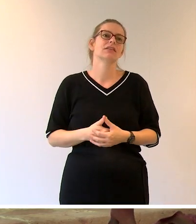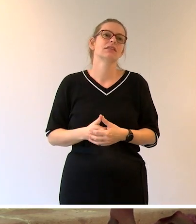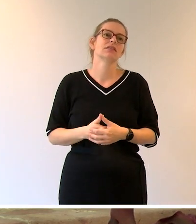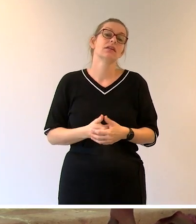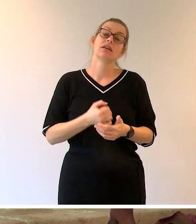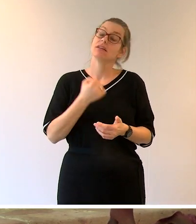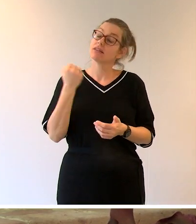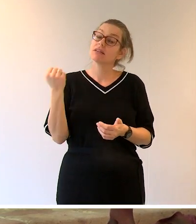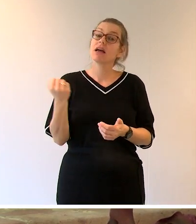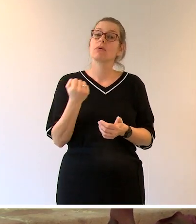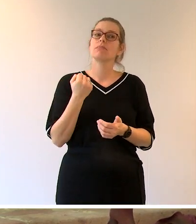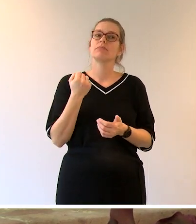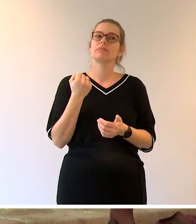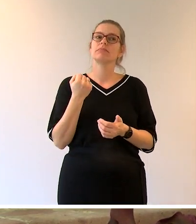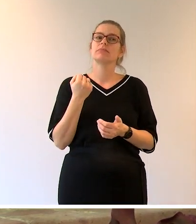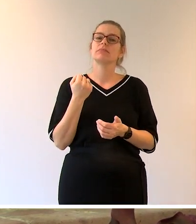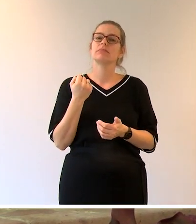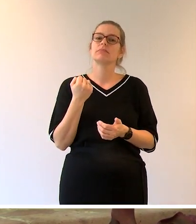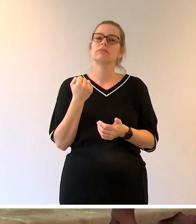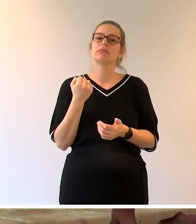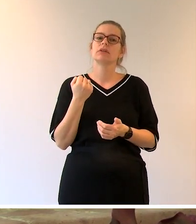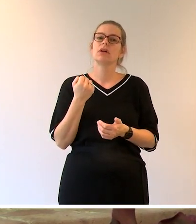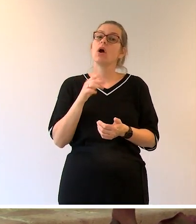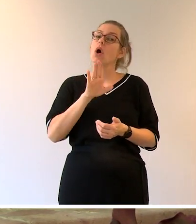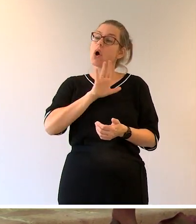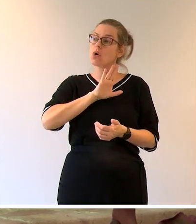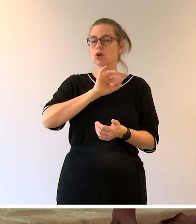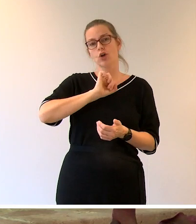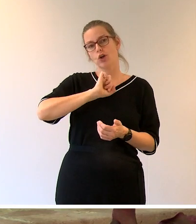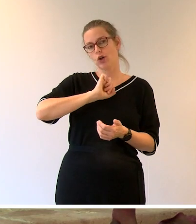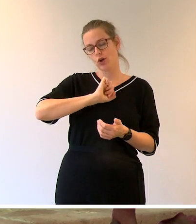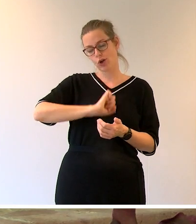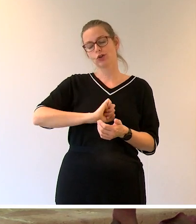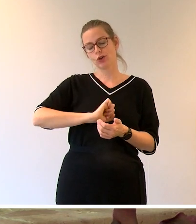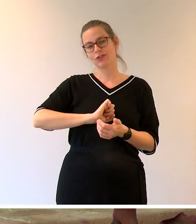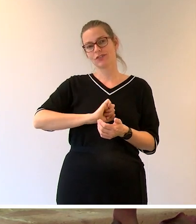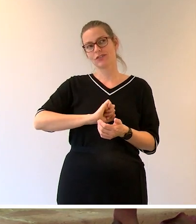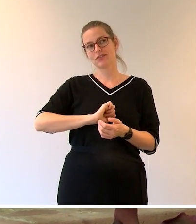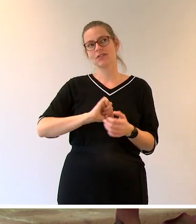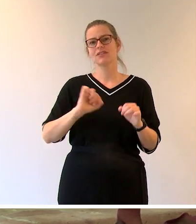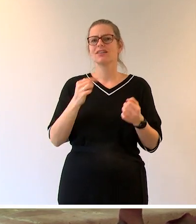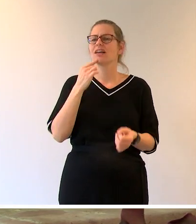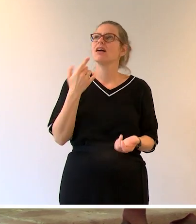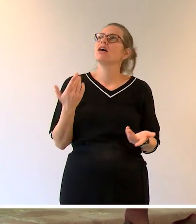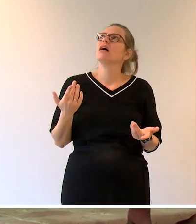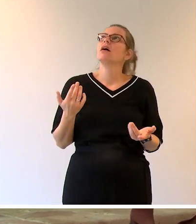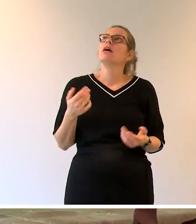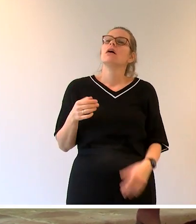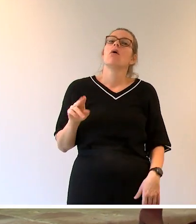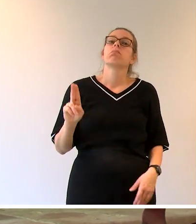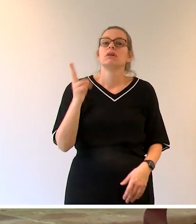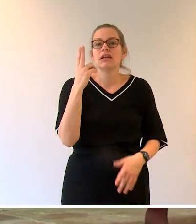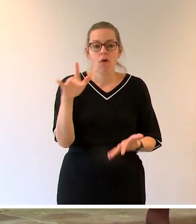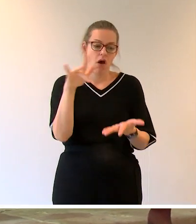Daarom is er ook het geduld. Want we kunnen zeggen, waarom moeten we nog weer